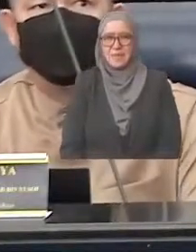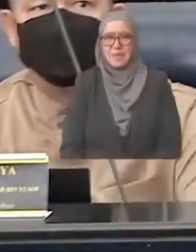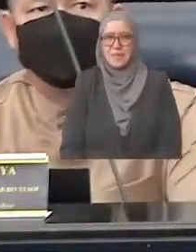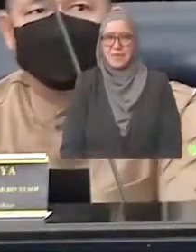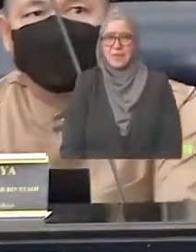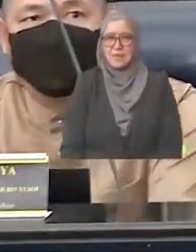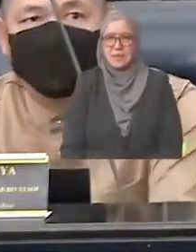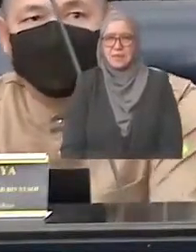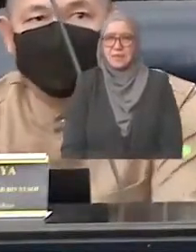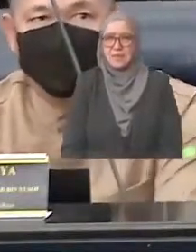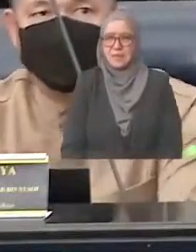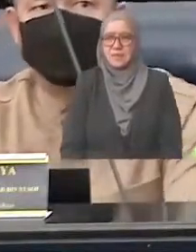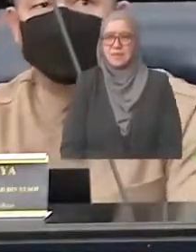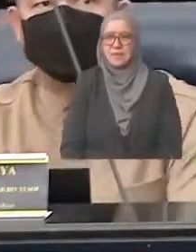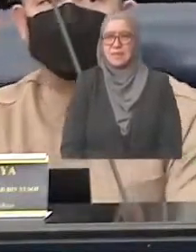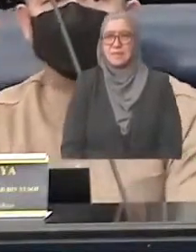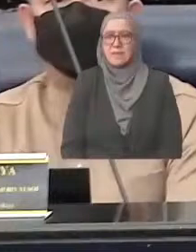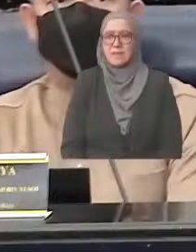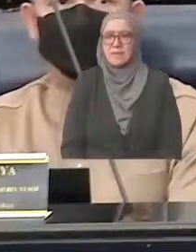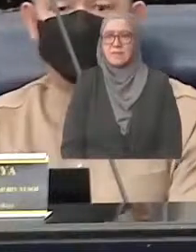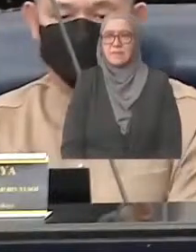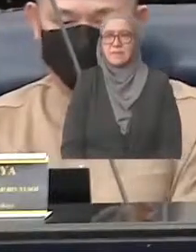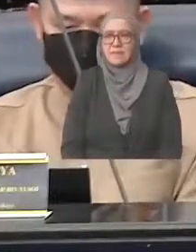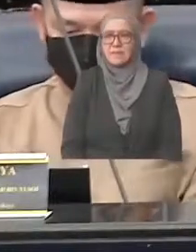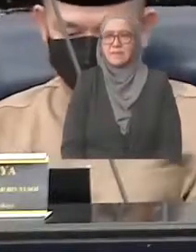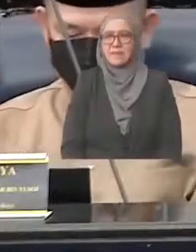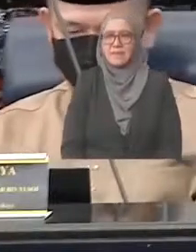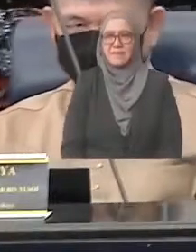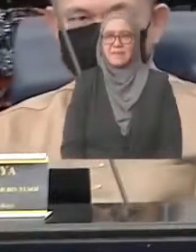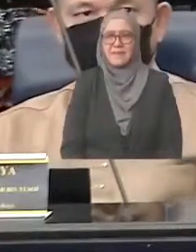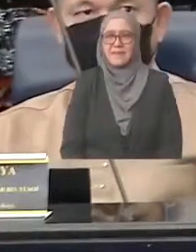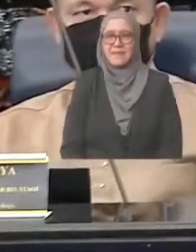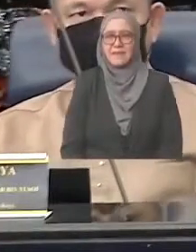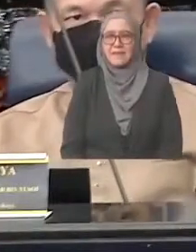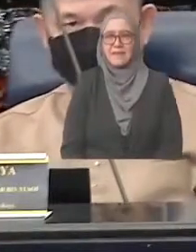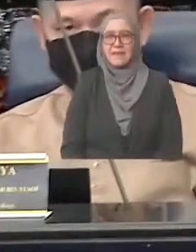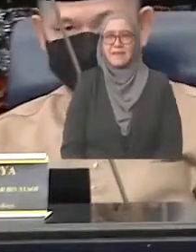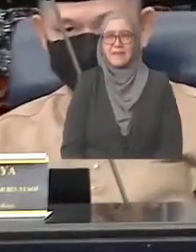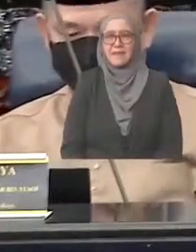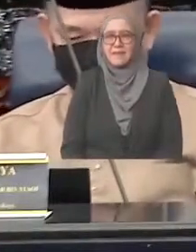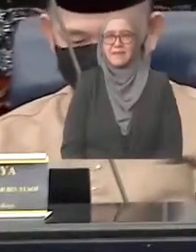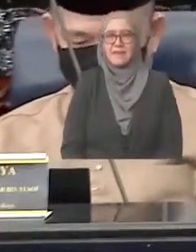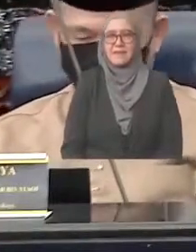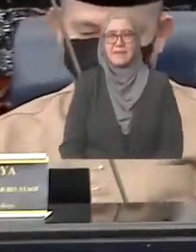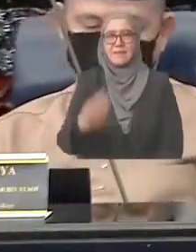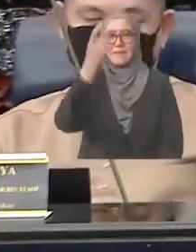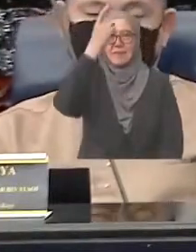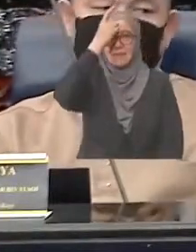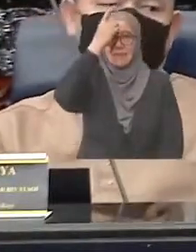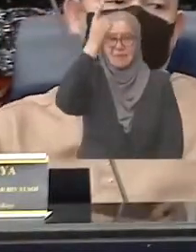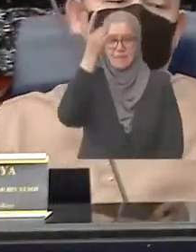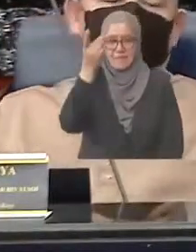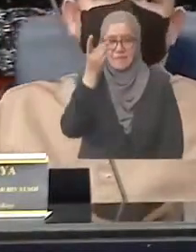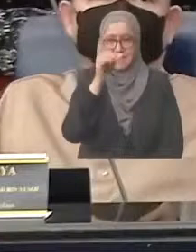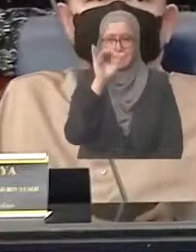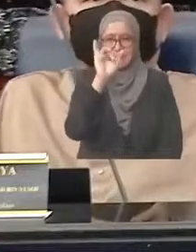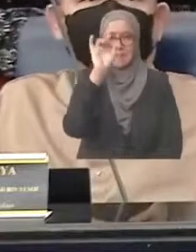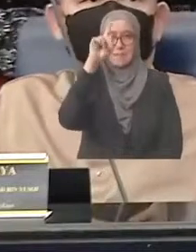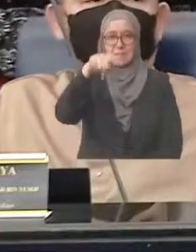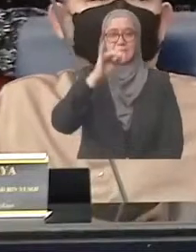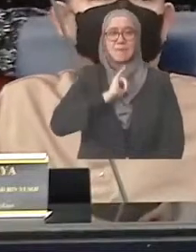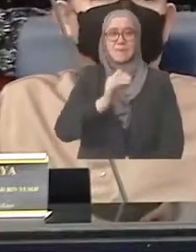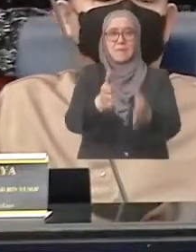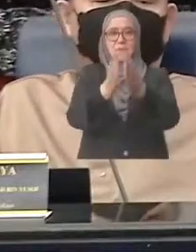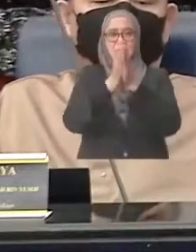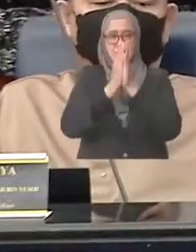Hai hehe Hai hehehe tato jadi betul saya mohon